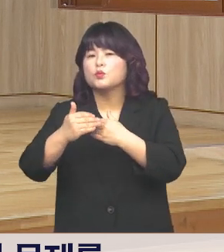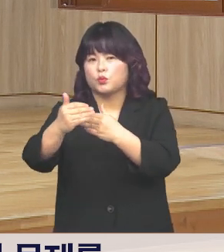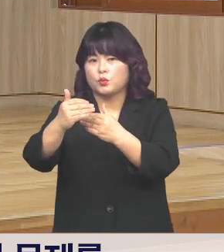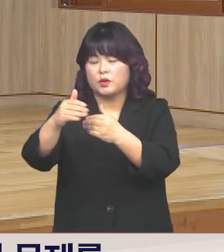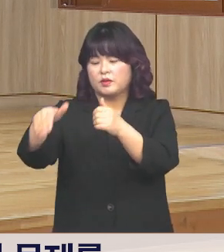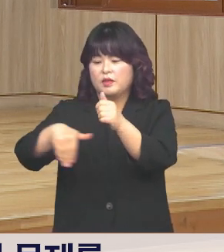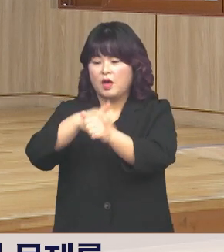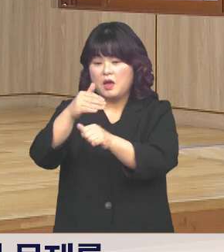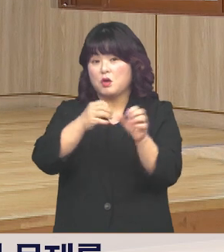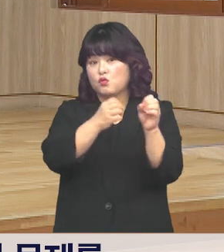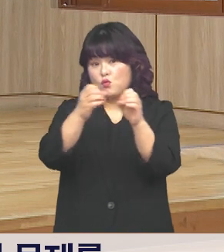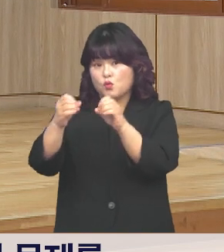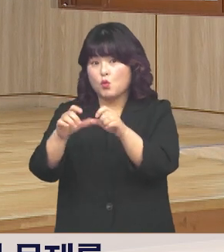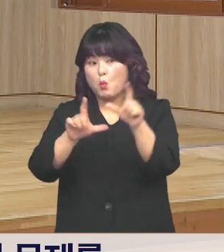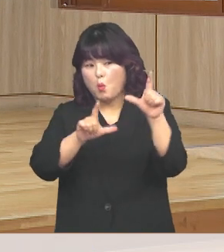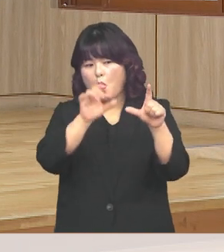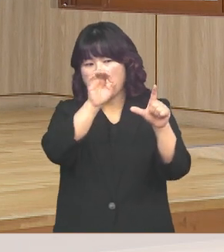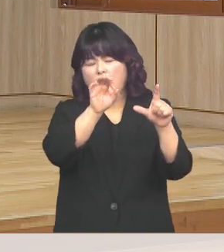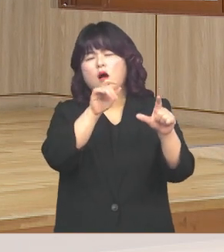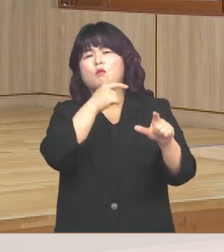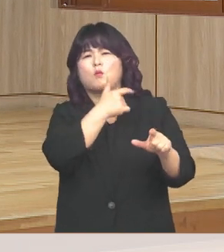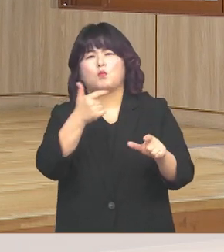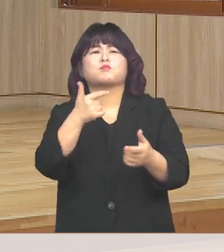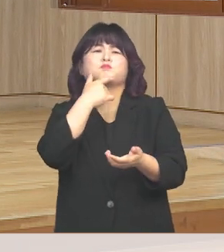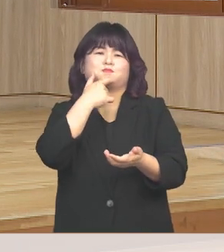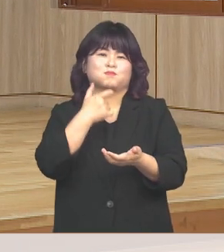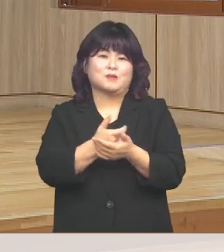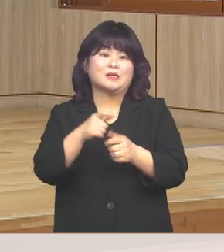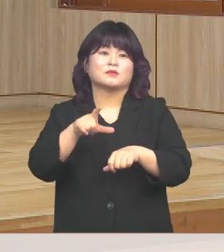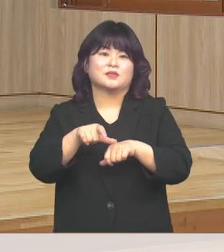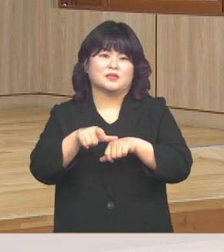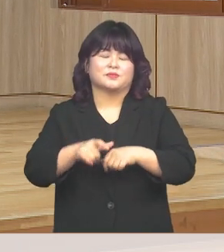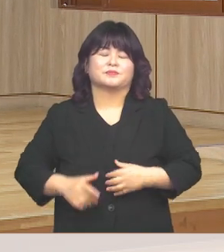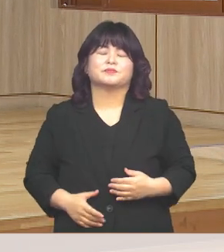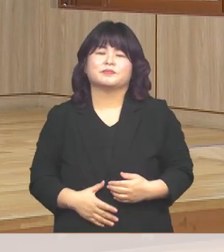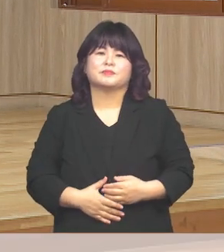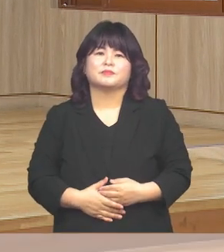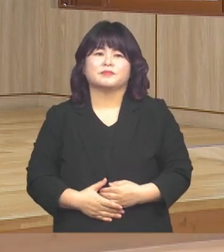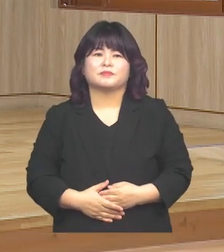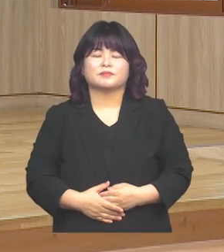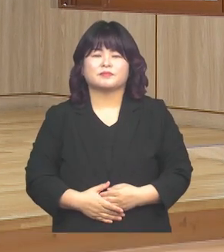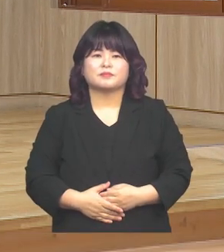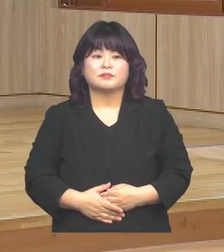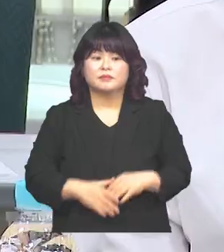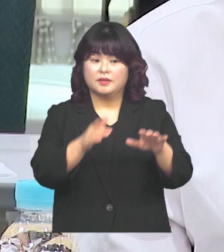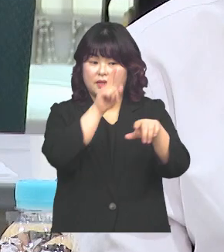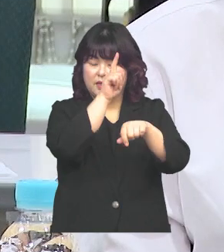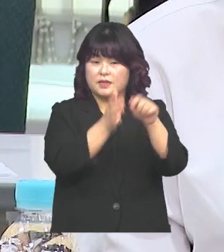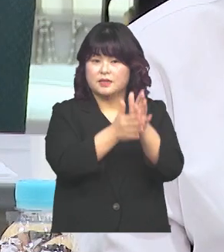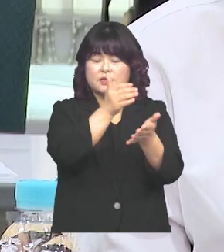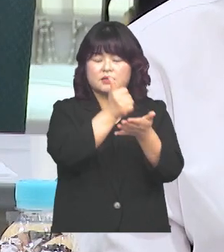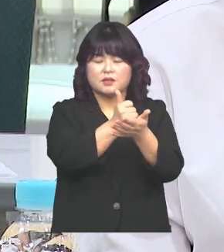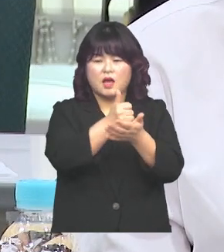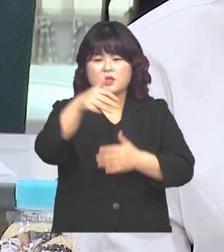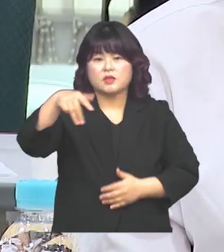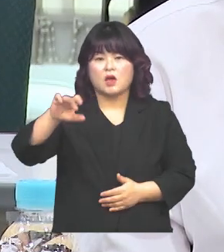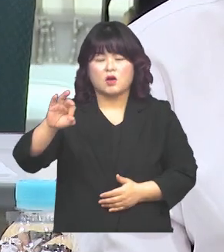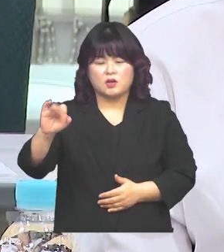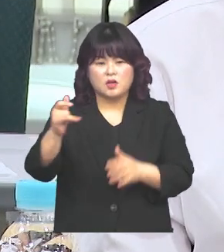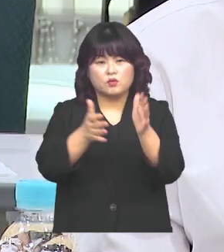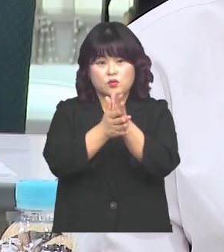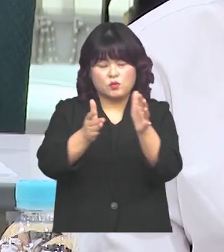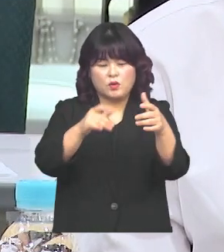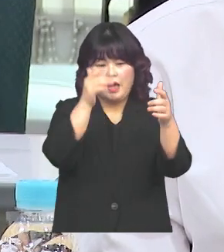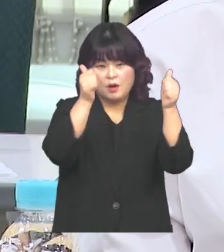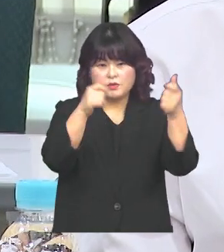진행이 되고 있는지 이야기하는 모습에 너무 감동적인 시간이었다고 생각이 들었습니다. 이 시장은 처인구